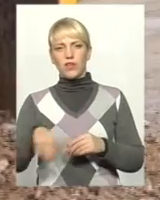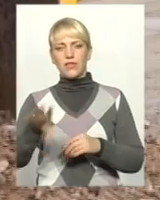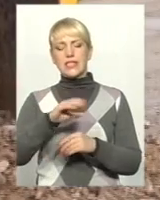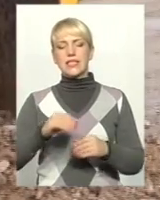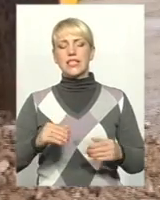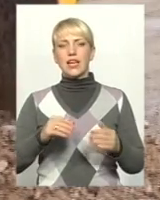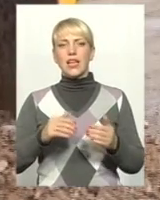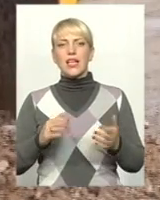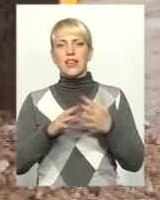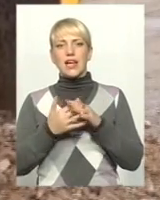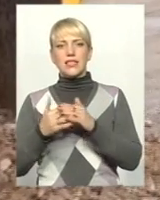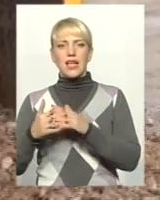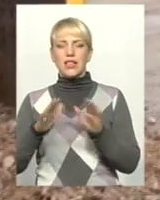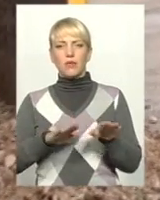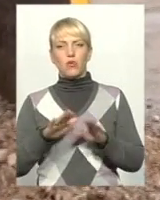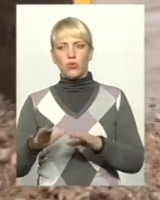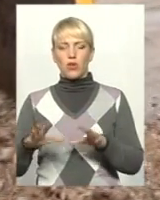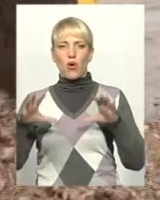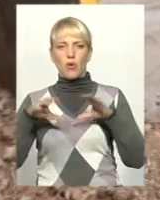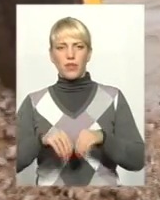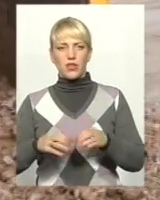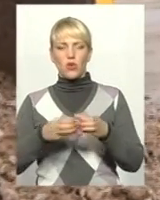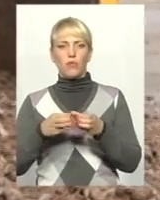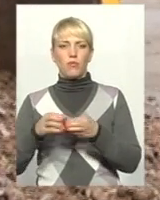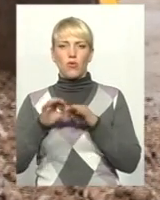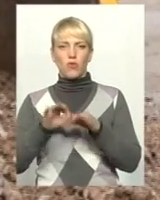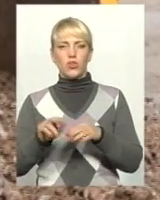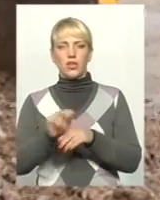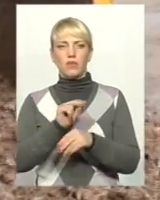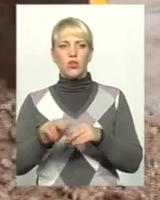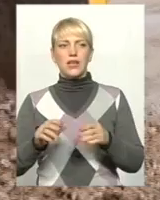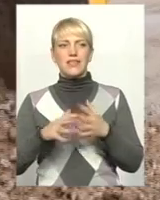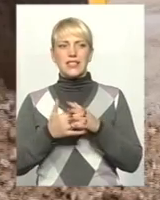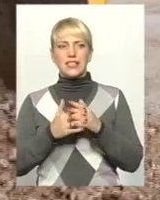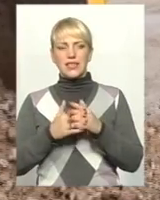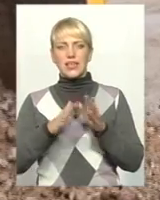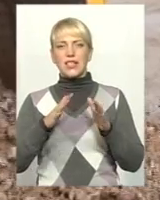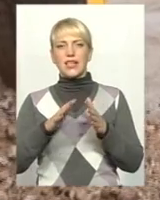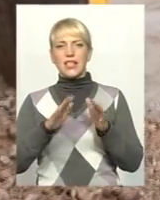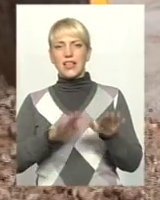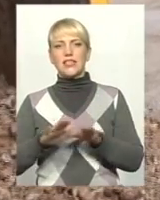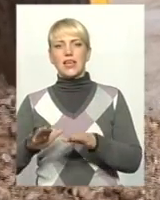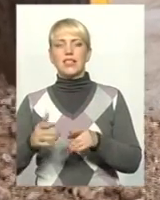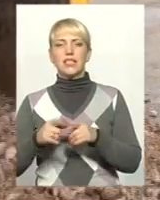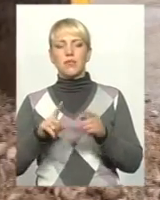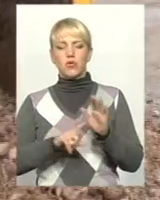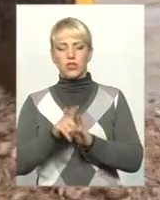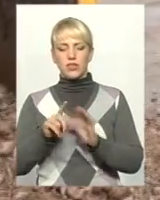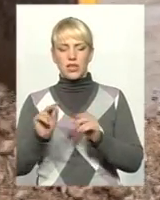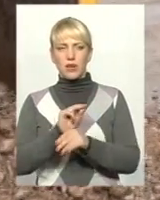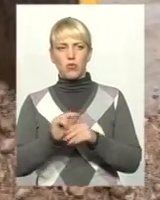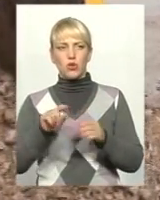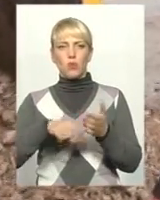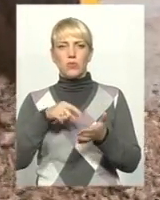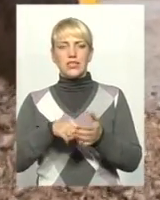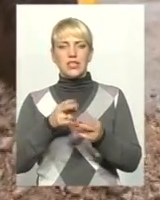населених пунктів об'єднаної громади. Проводився ремонт в сільських населених пунктах. Сьогодні розпочався ремонт в місті